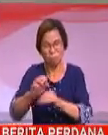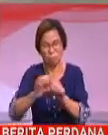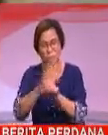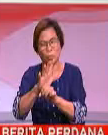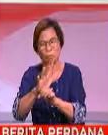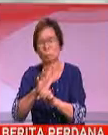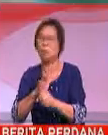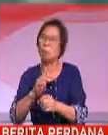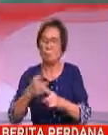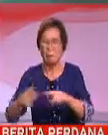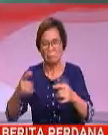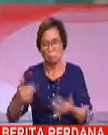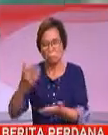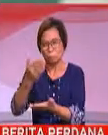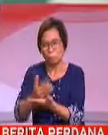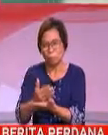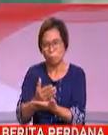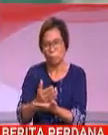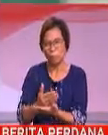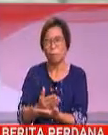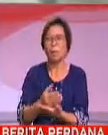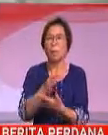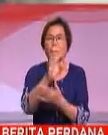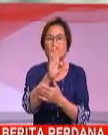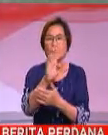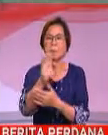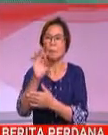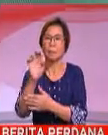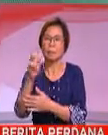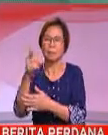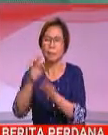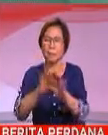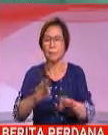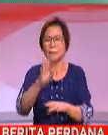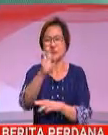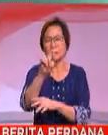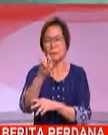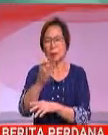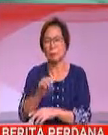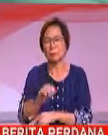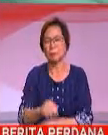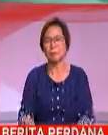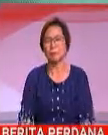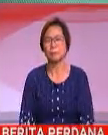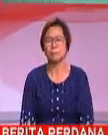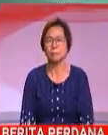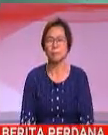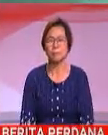COVID-19. Fahmi Zaidi, Berita RTM.